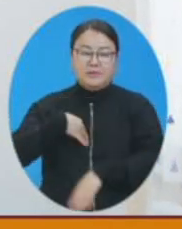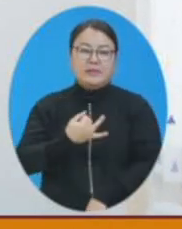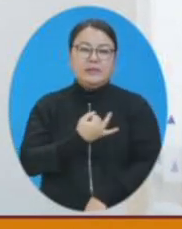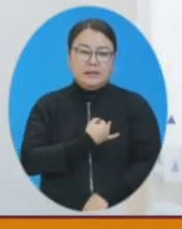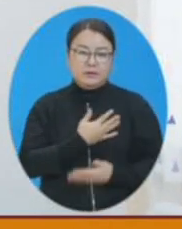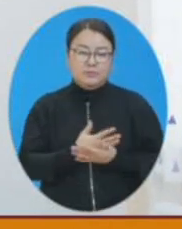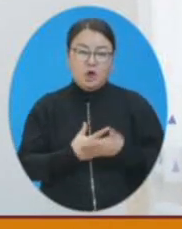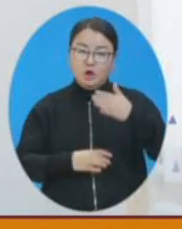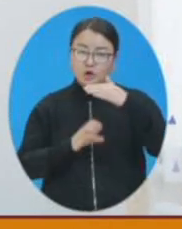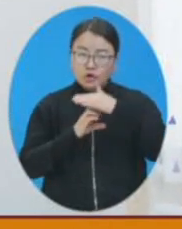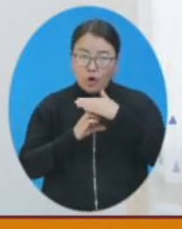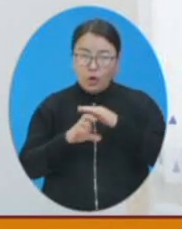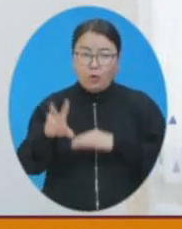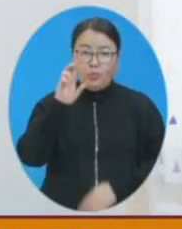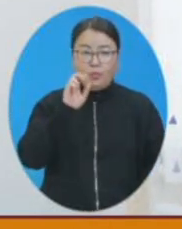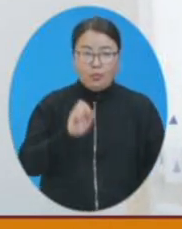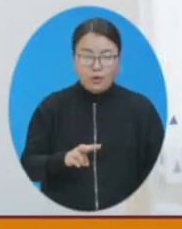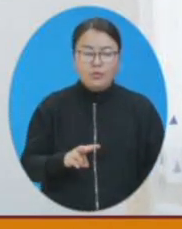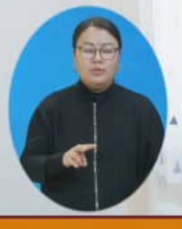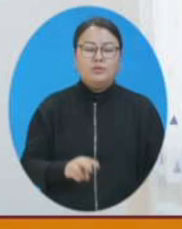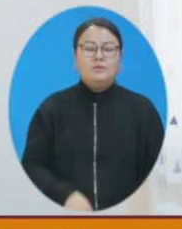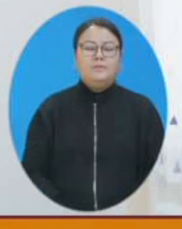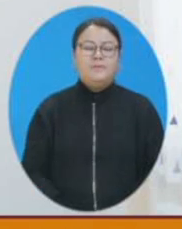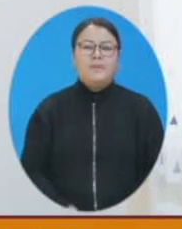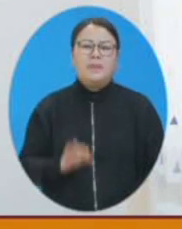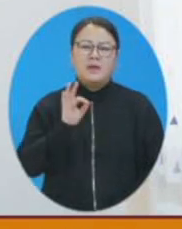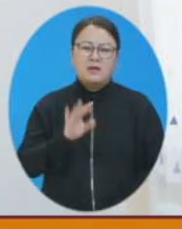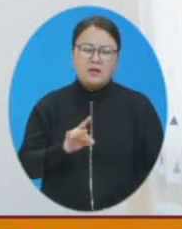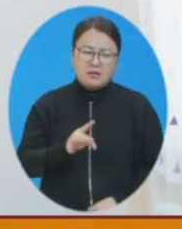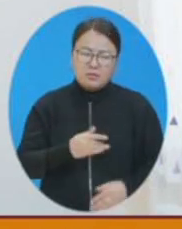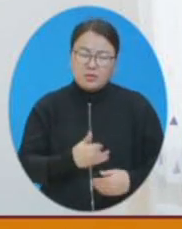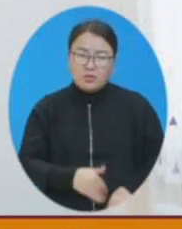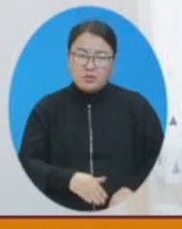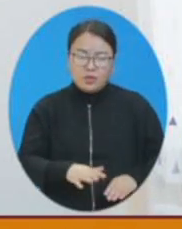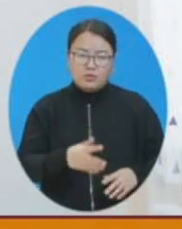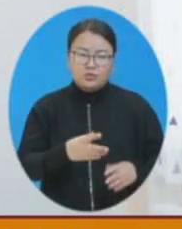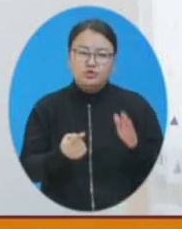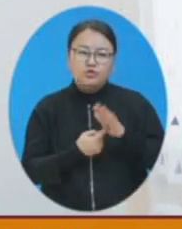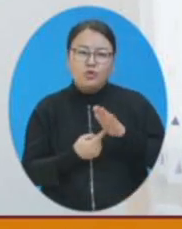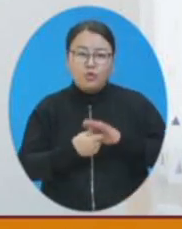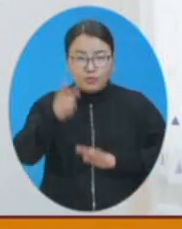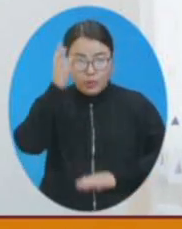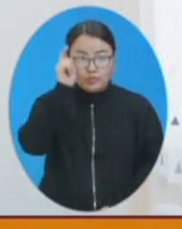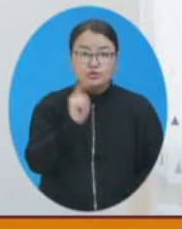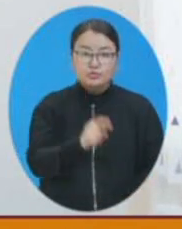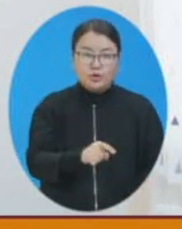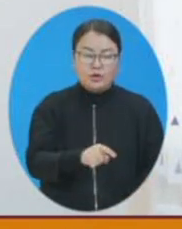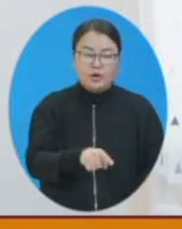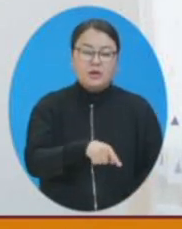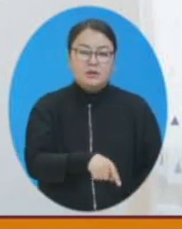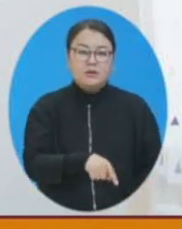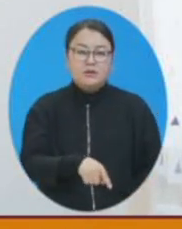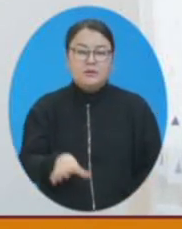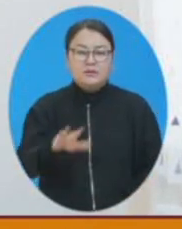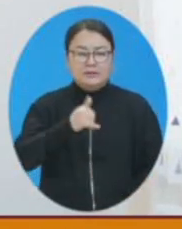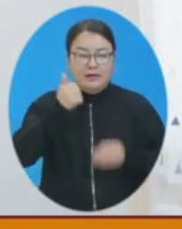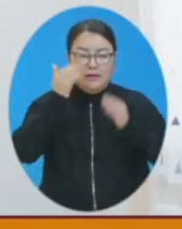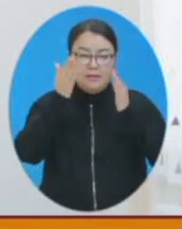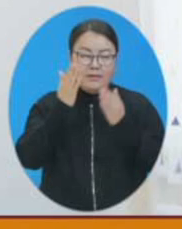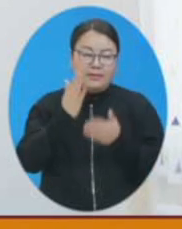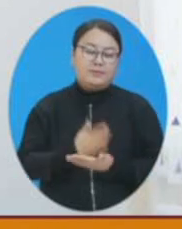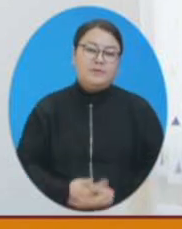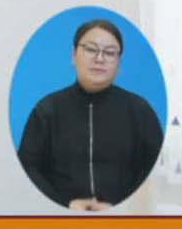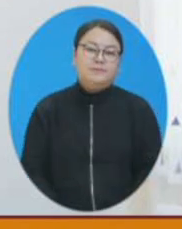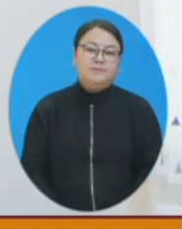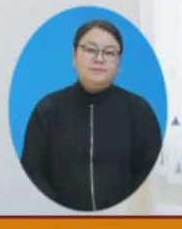сургуулийн өмнөх боловсрол гэдэг бол яг одоо ямар хүн болох вэ гэдэг үндсэндээ суур боловсрол болдог. Тэгээ үүн дээр бол бид нар анхаарал тавьж байгаа гэж